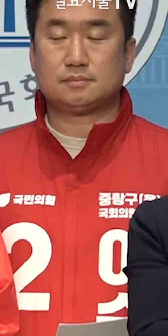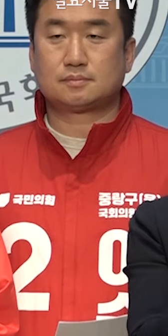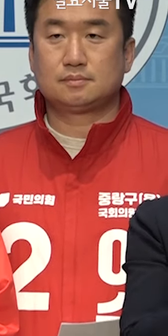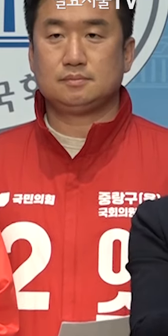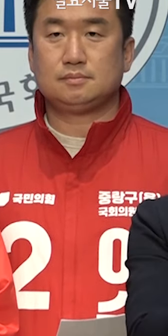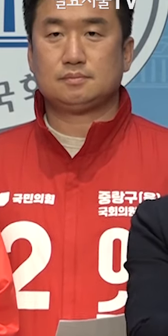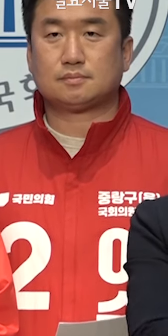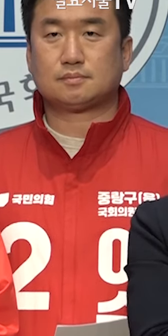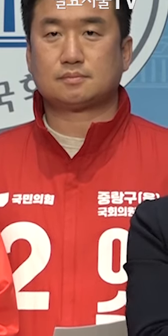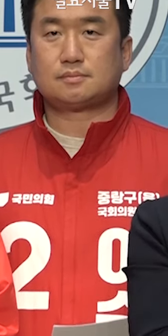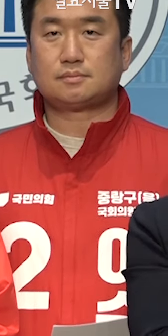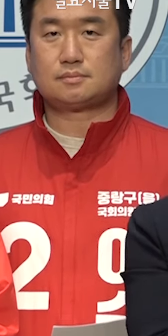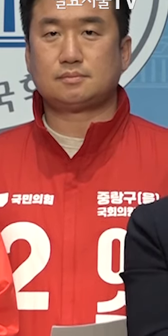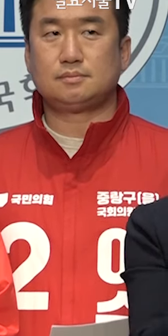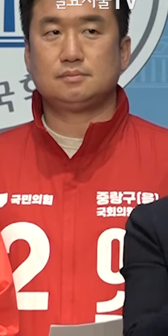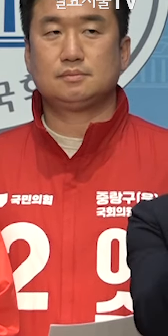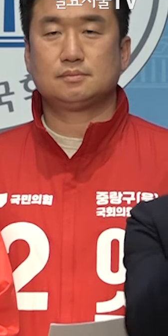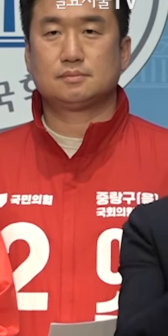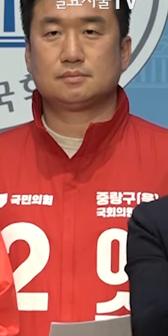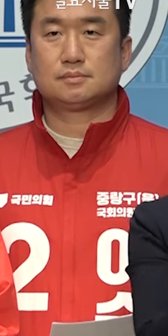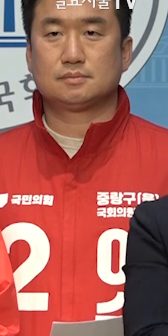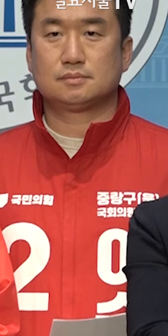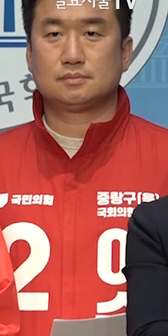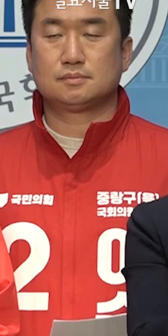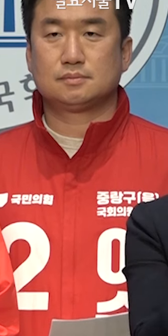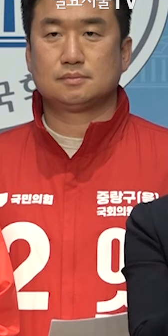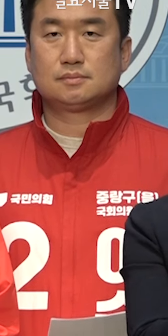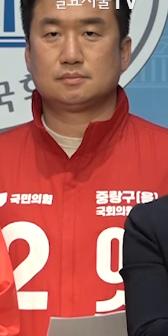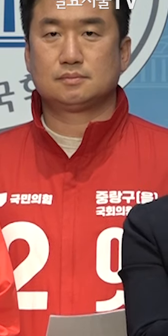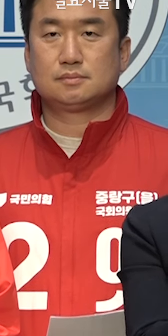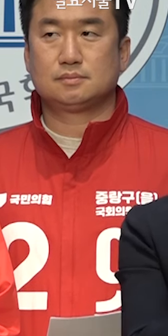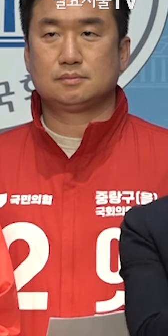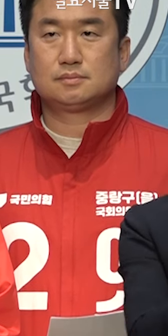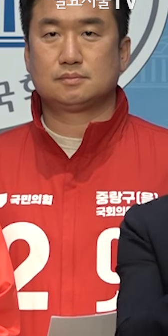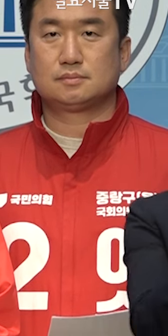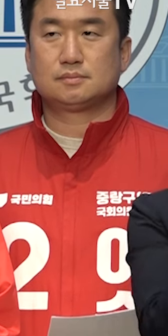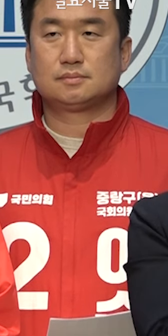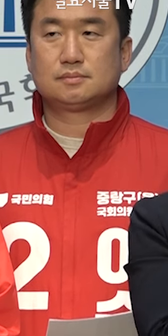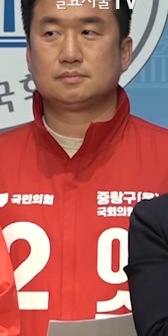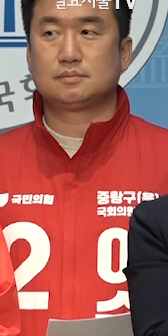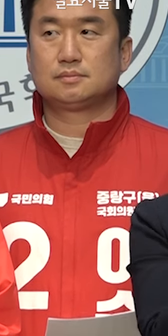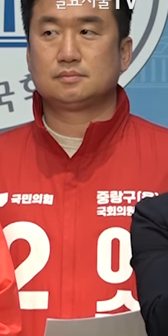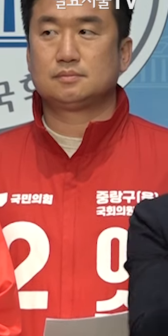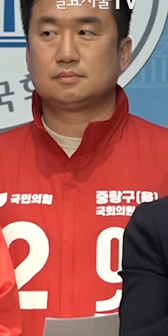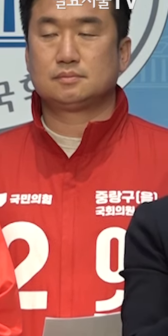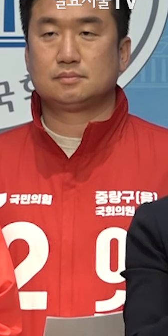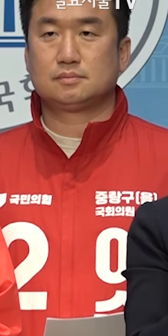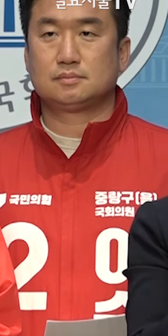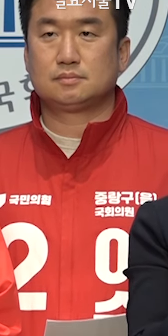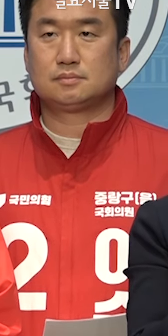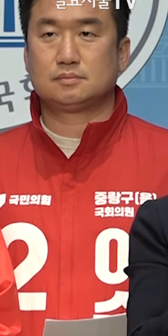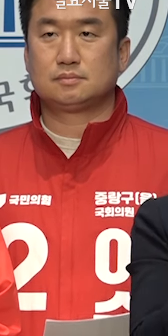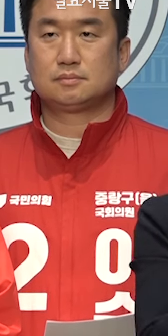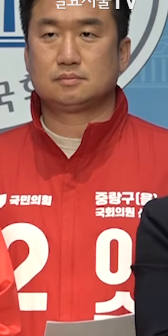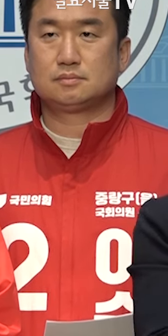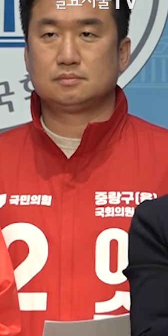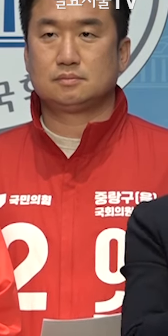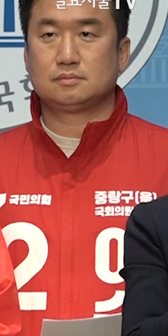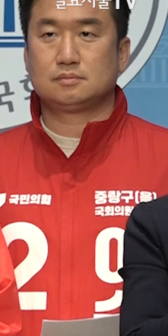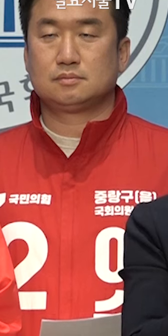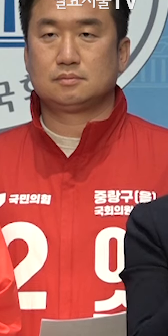검찰에서 익힌 다단계 범죄 수사 도하를 다단계 범죄자 변호에 이용해 수십억을 챙긴